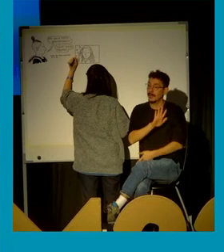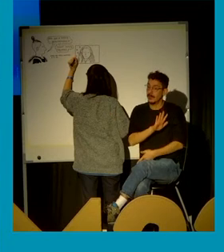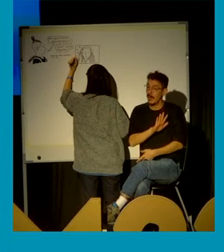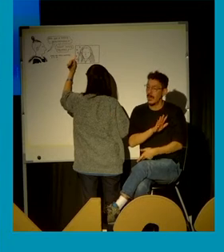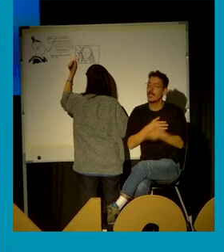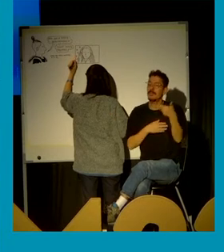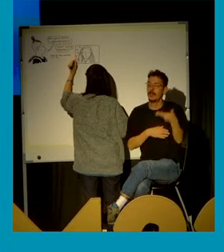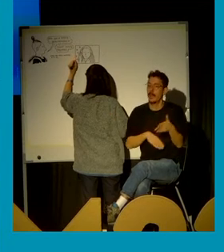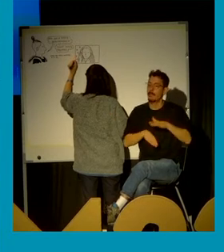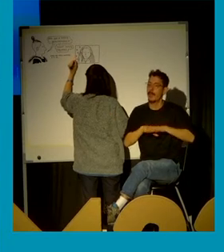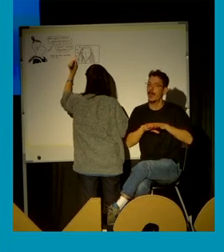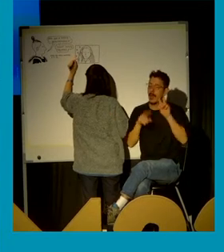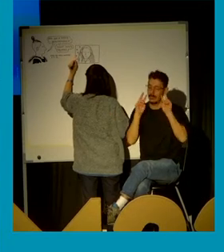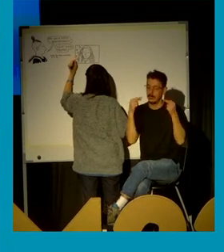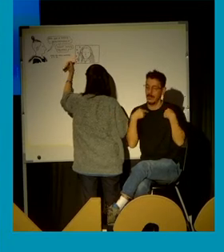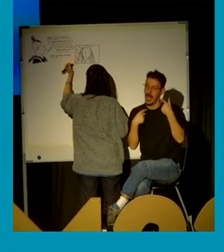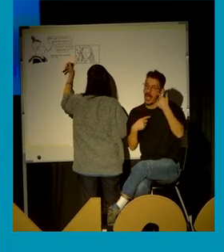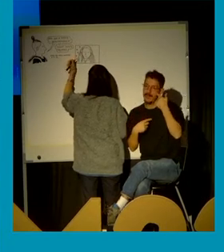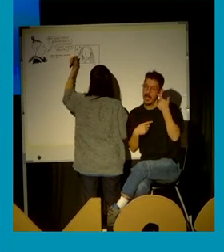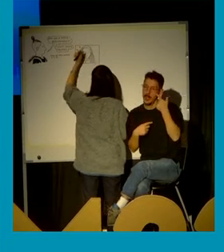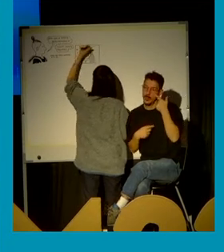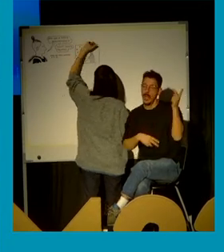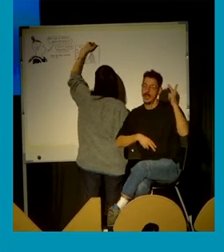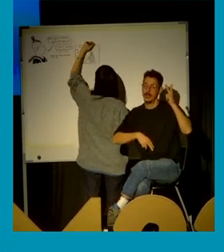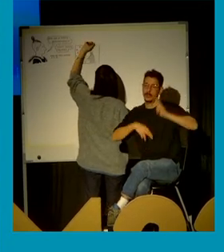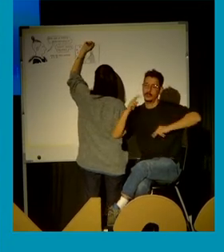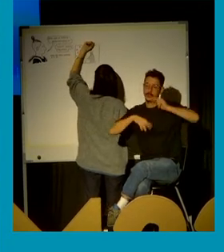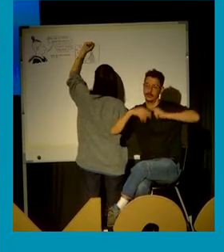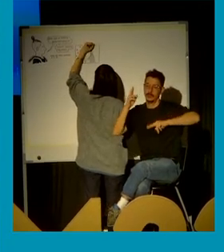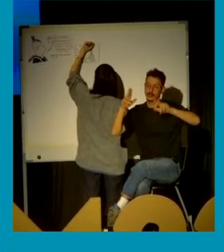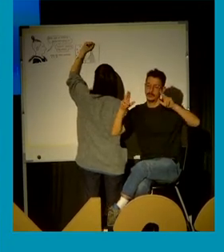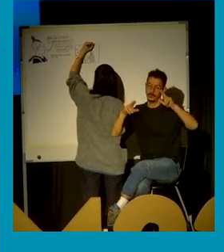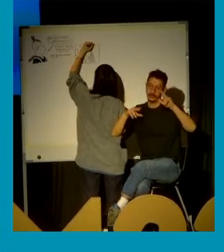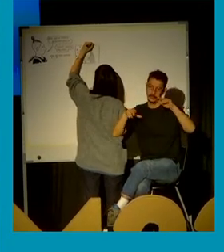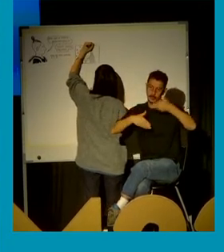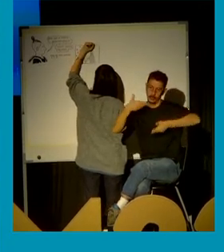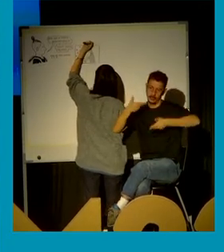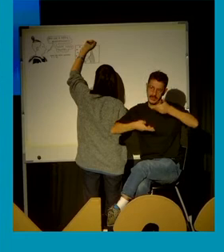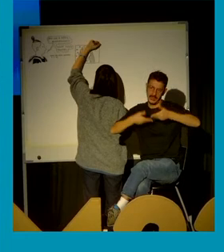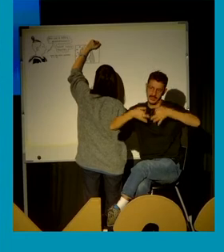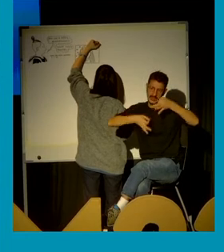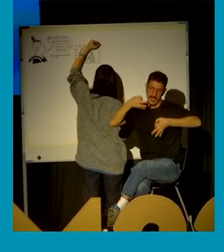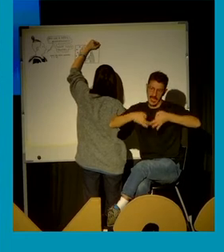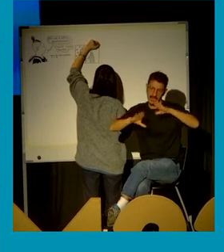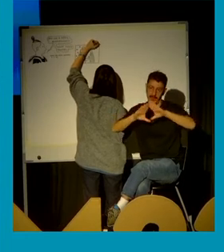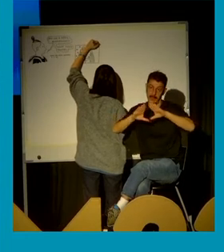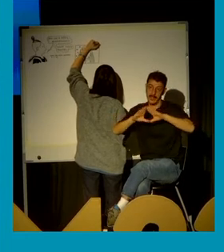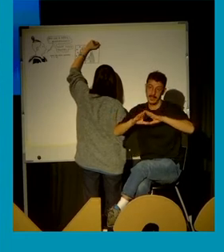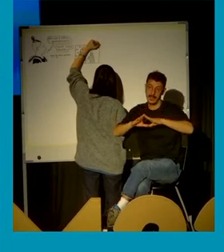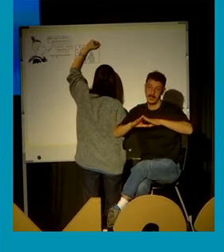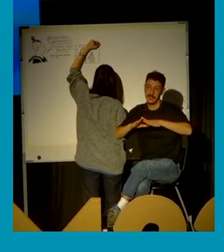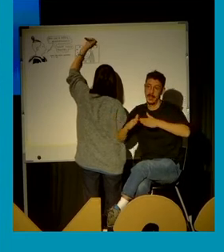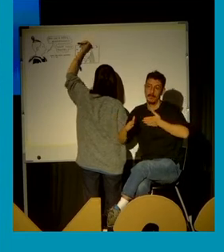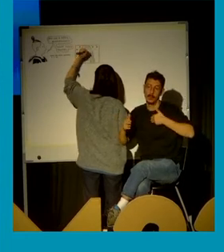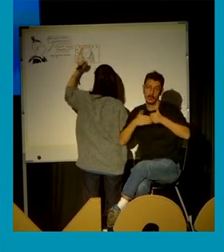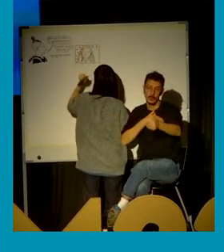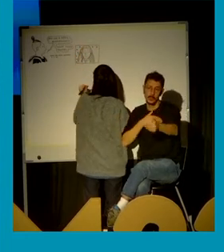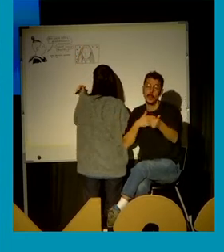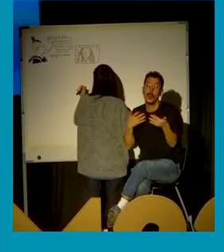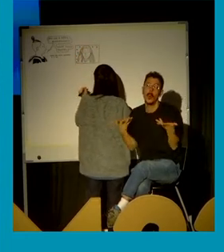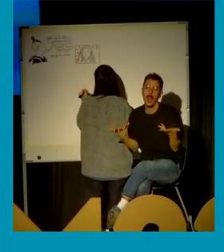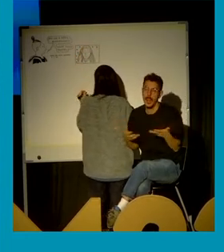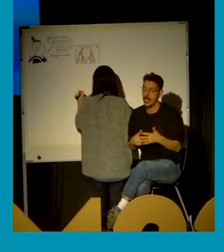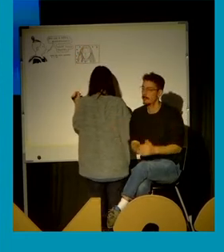la justícia feminista que volem, no? Aleshores, bueno, amb això li... Te doy paso, Lorena?